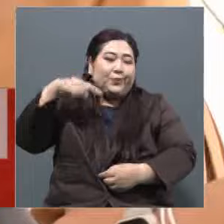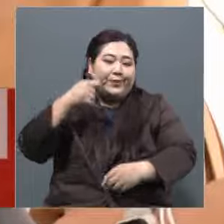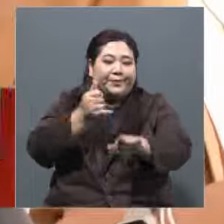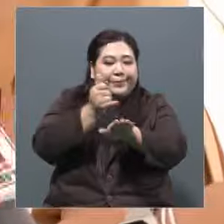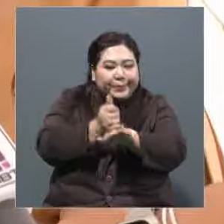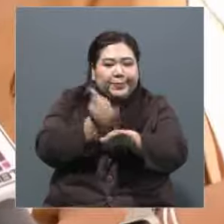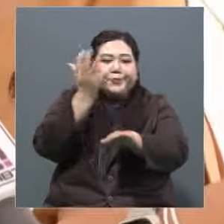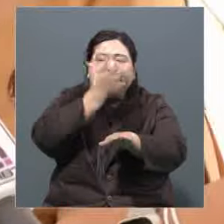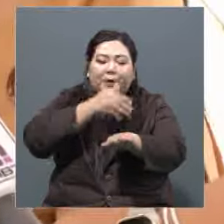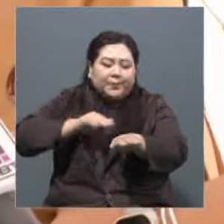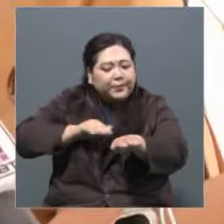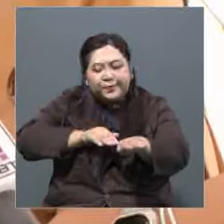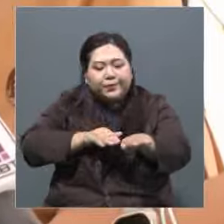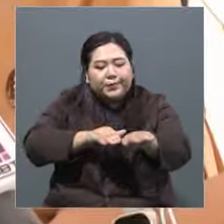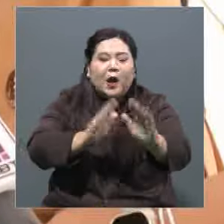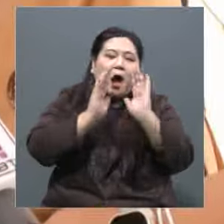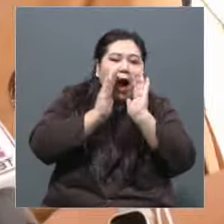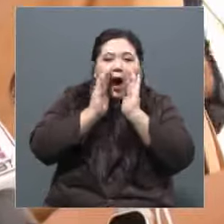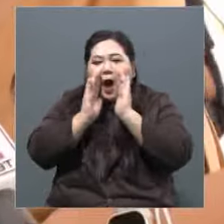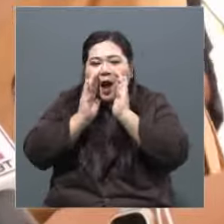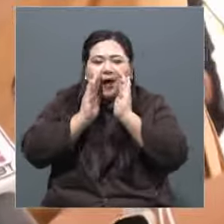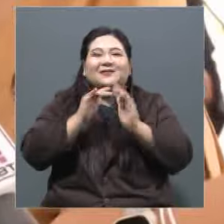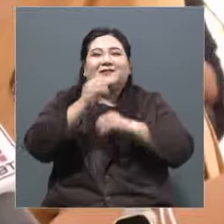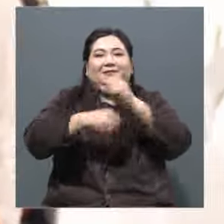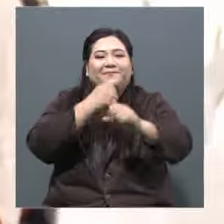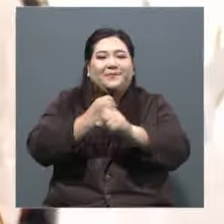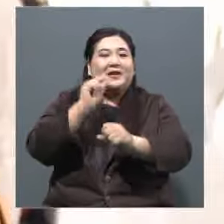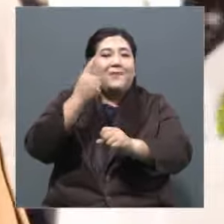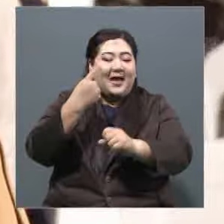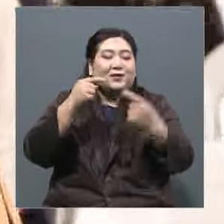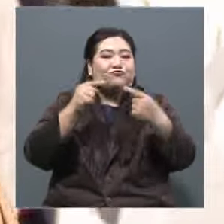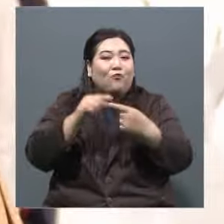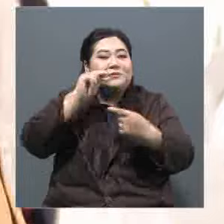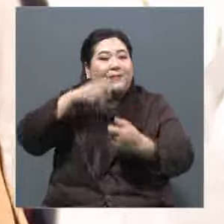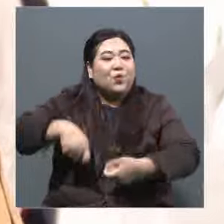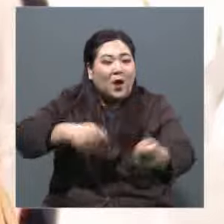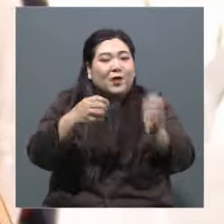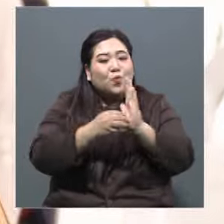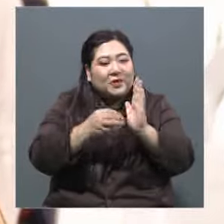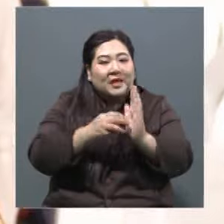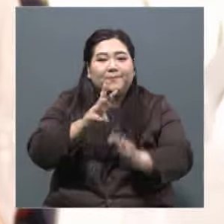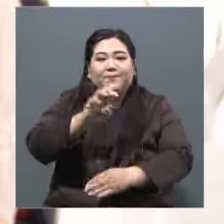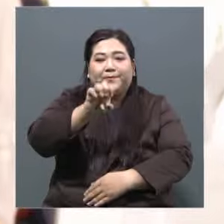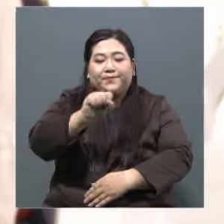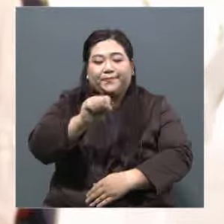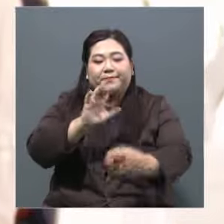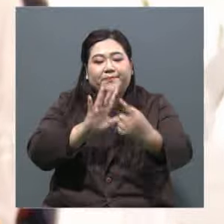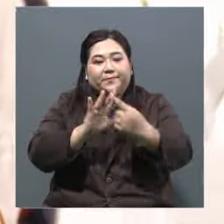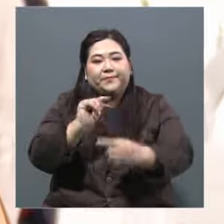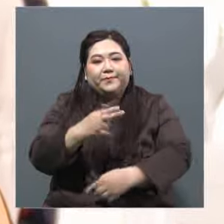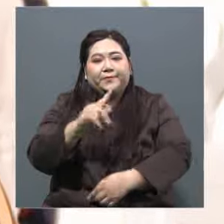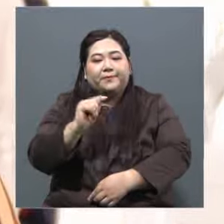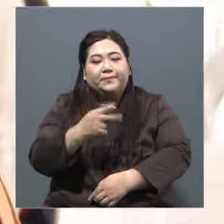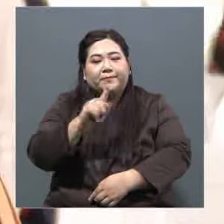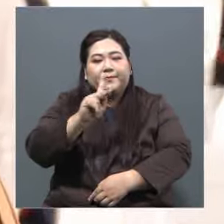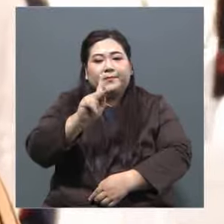เมืองเนี่ยก็เหมือนกับตีคล้องร้องป่าว่าสงกราน์วิสุทธกษัตริย์เริ่มขึ้นแล้วในรถแห่แต่ละปีก็จะไม่เหมือนกันด้วยอย่าง